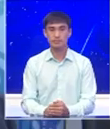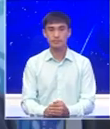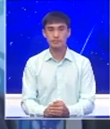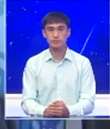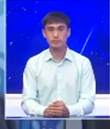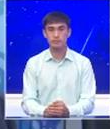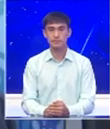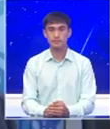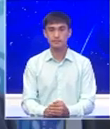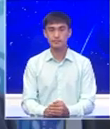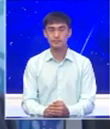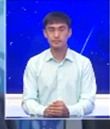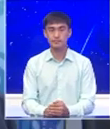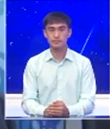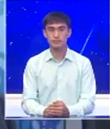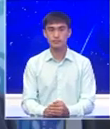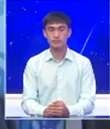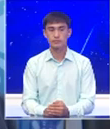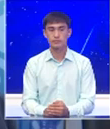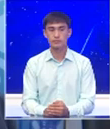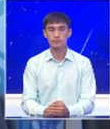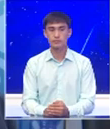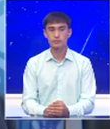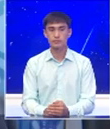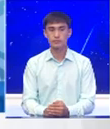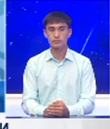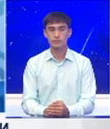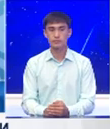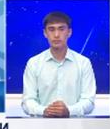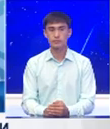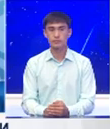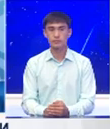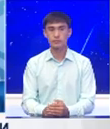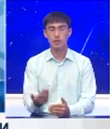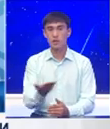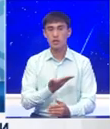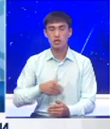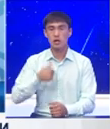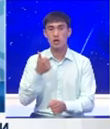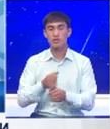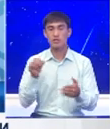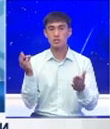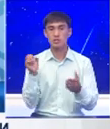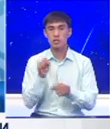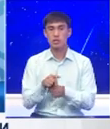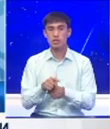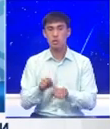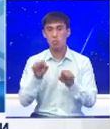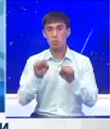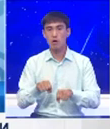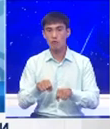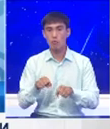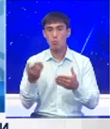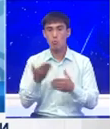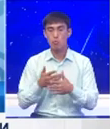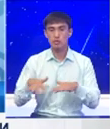Халықтар көп шоғырланған жерге келіп, құқықтық заңдық көмек көрсету басты мақсатымыз. Наша главная задача – оказать правовую помощь